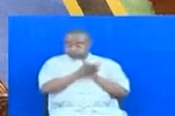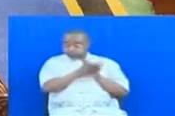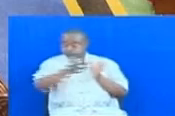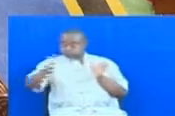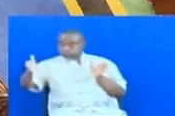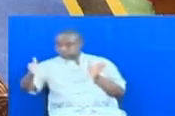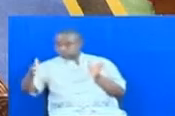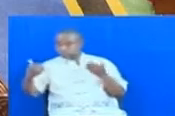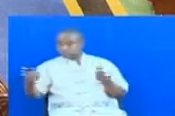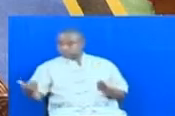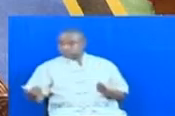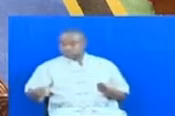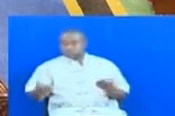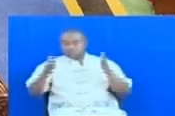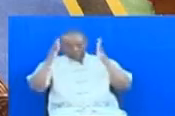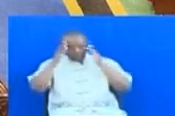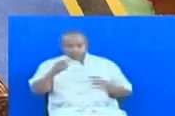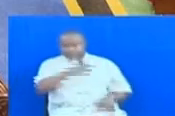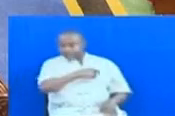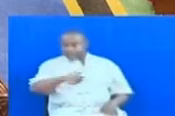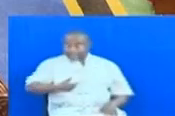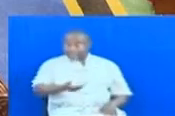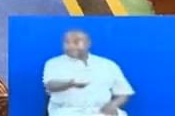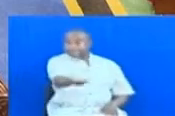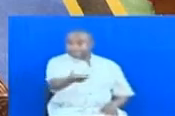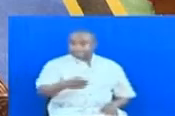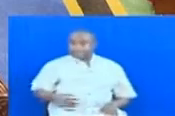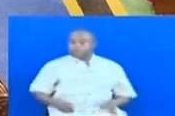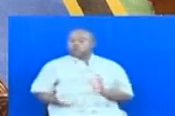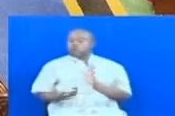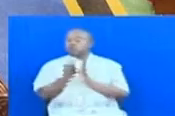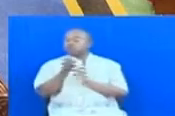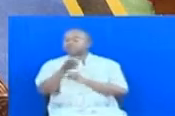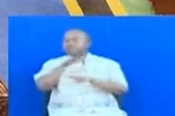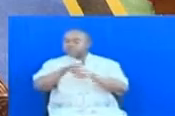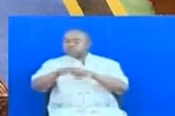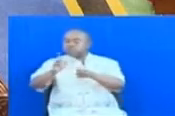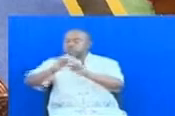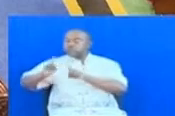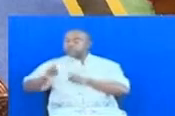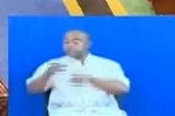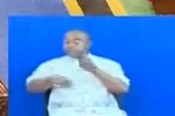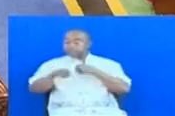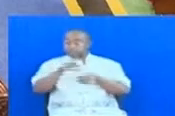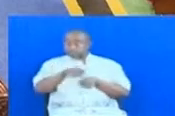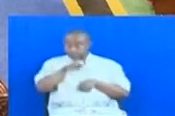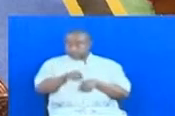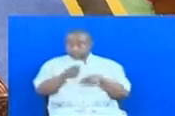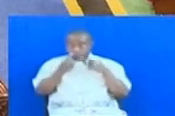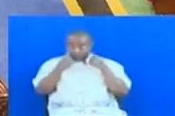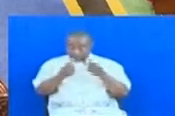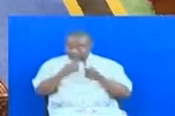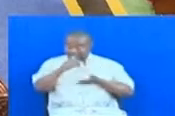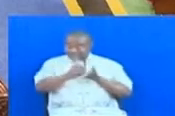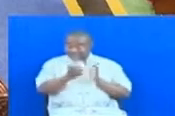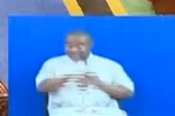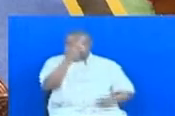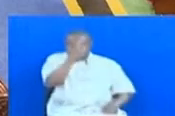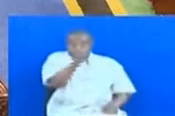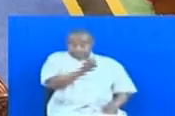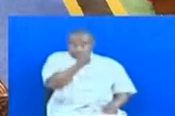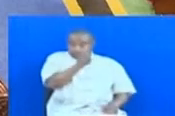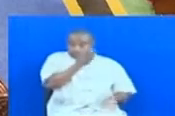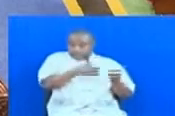kwa sababu zimeibuliwa hoja hizi na kutolewa maelekezo mbalimbali, na kipindi hichi mnaona kwamba katika sekta ya elimu peke yake zaidi ya